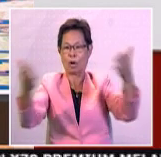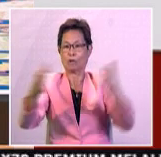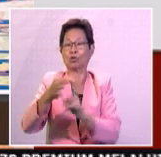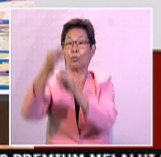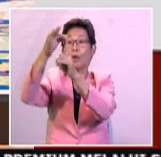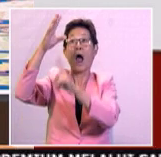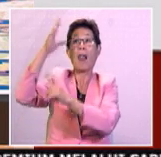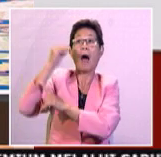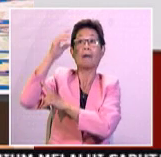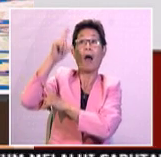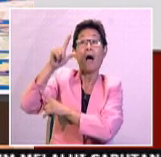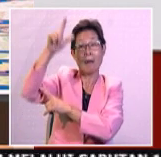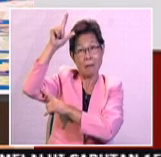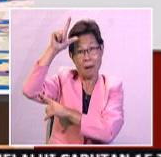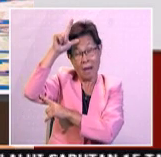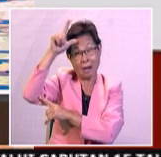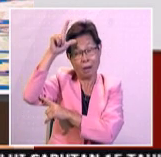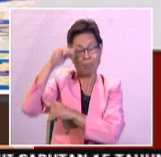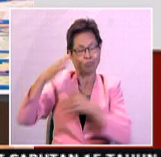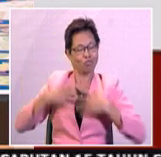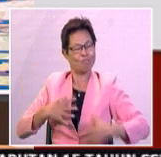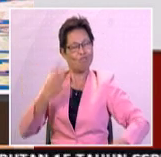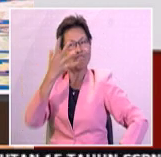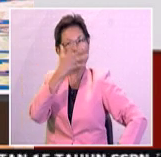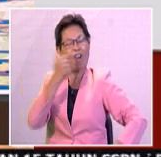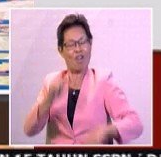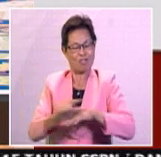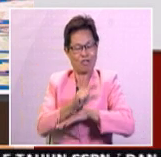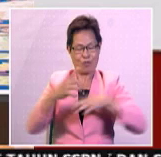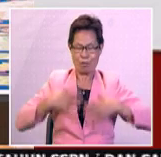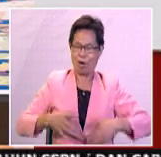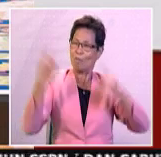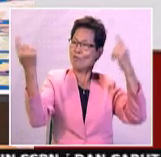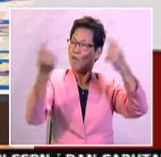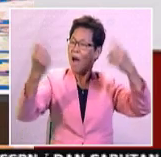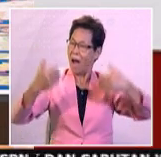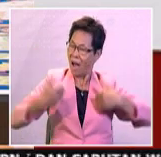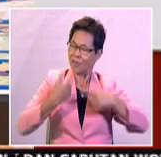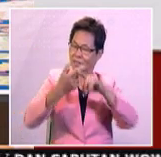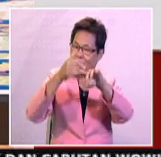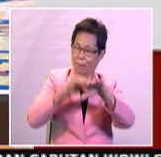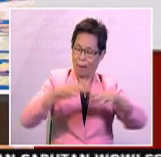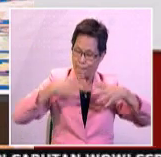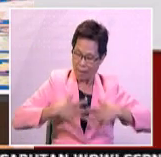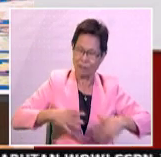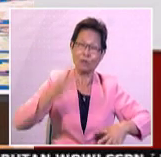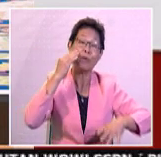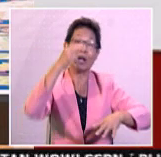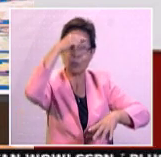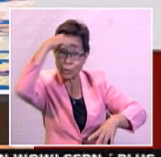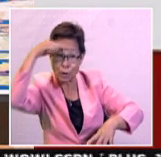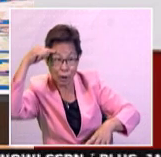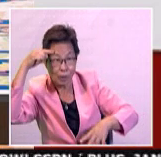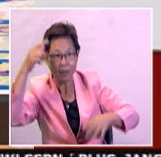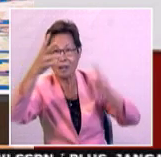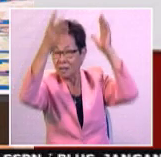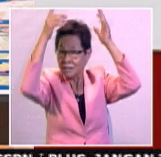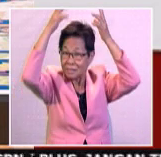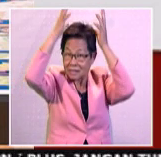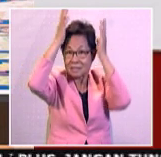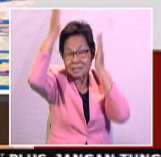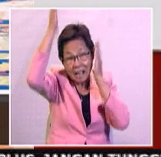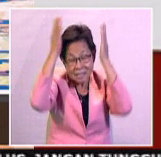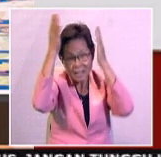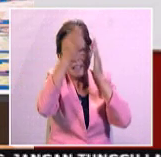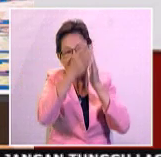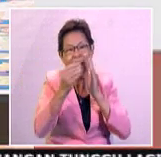terutamanya lelaki tampil segak mengenakan persalinan istiadat terdiri daripada baju Melayu hitam bertanjak bersampin